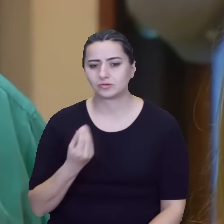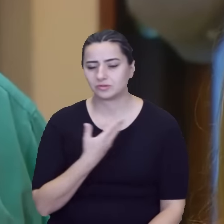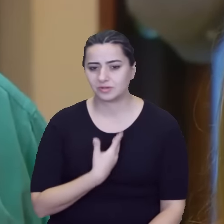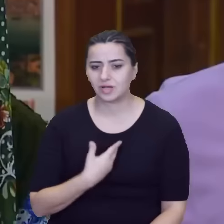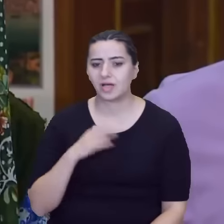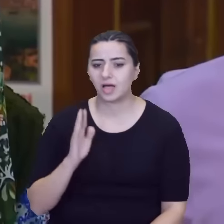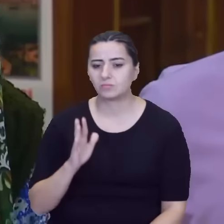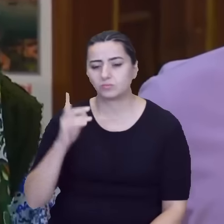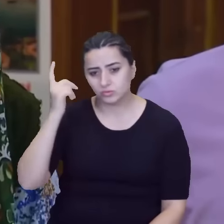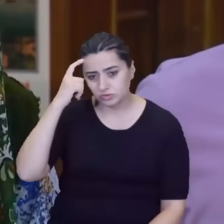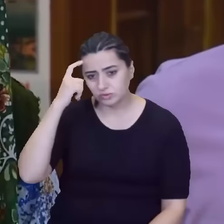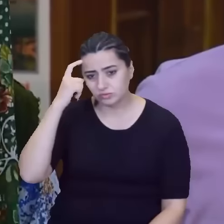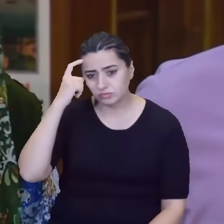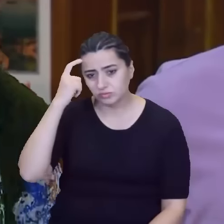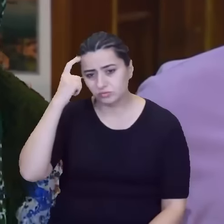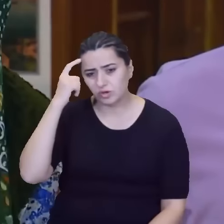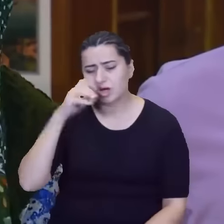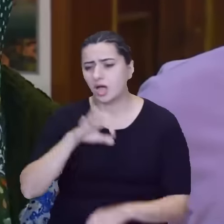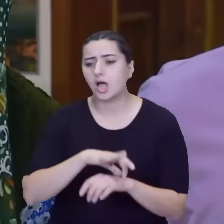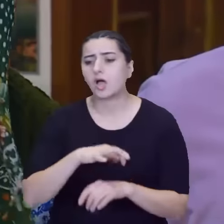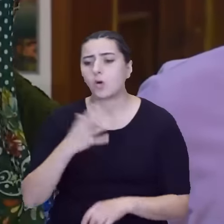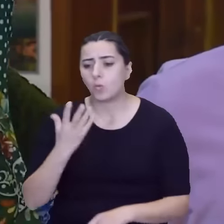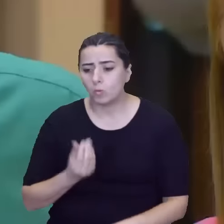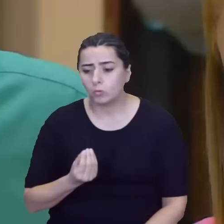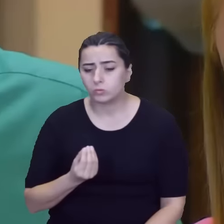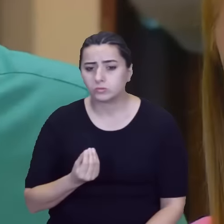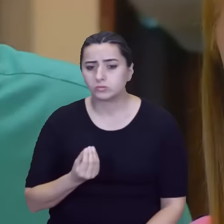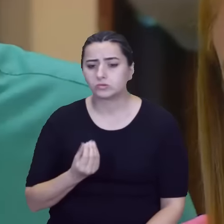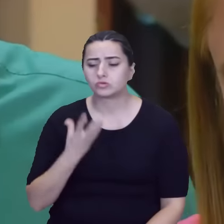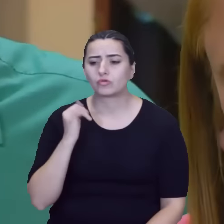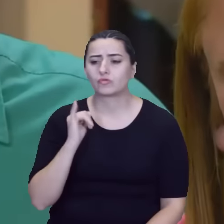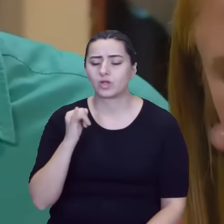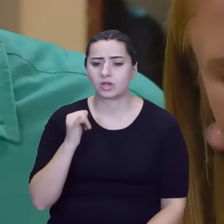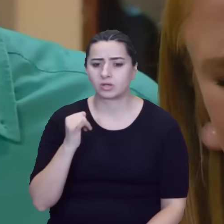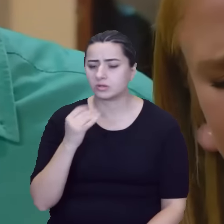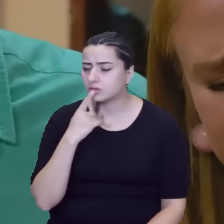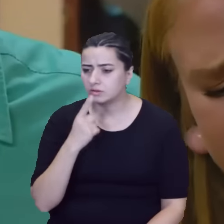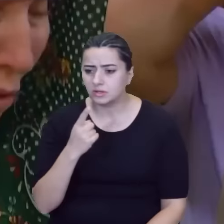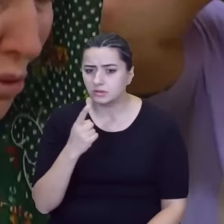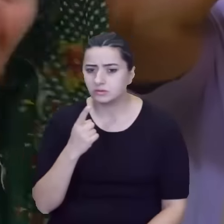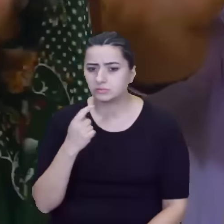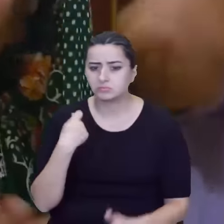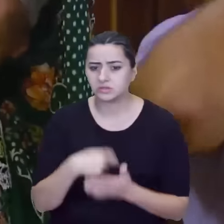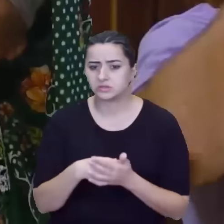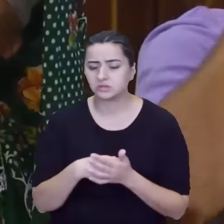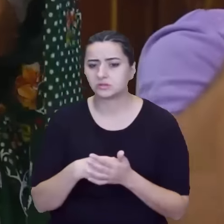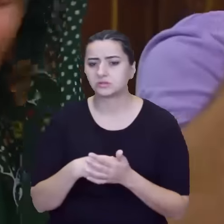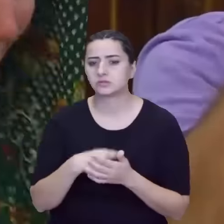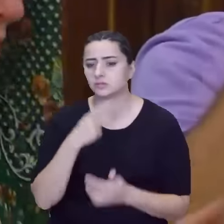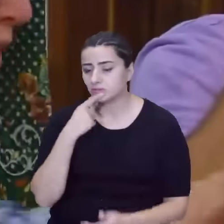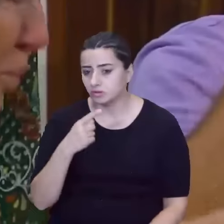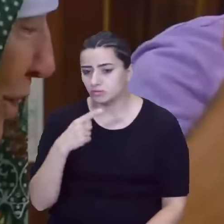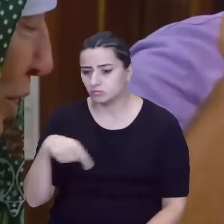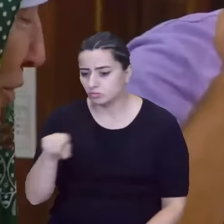seveyim, ama işte bu... Bu hastalık oldu böyle. Çok fena. Bak ne dedim peşin. Unut. Bak ben deyim